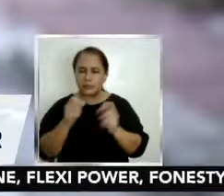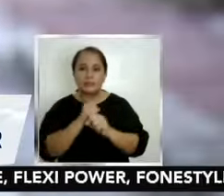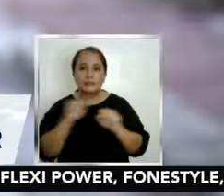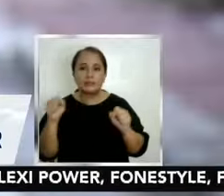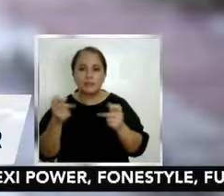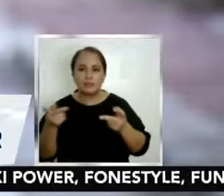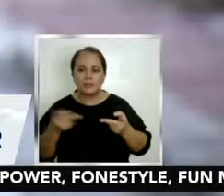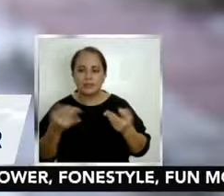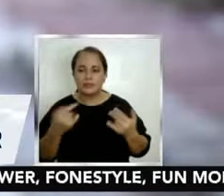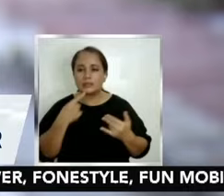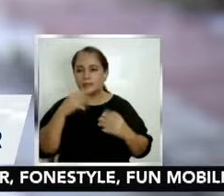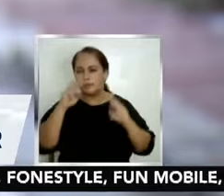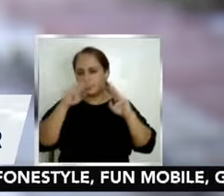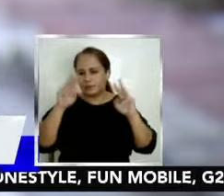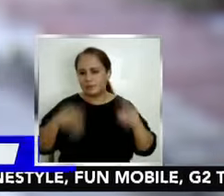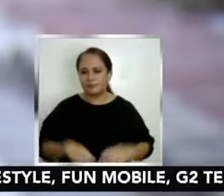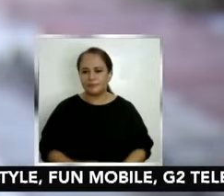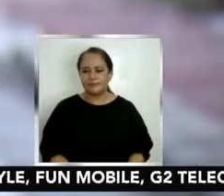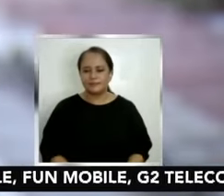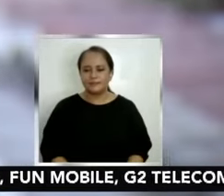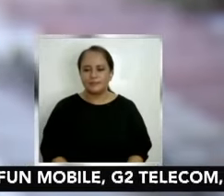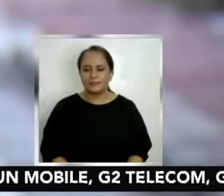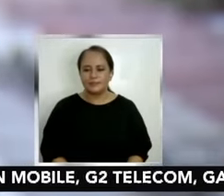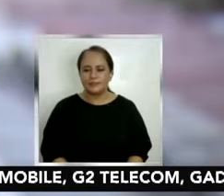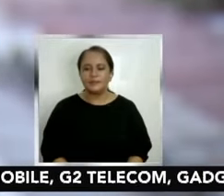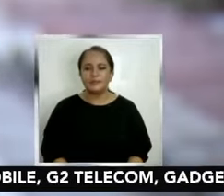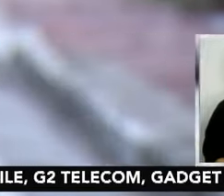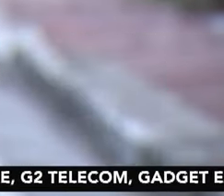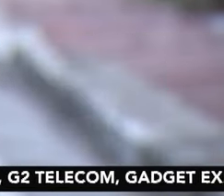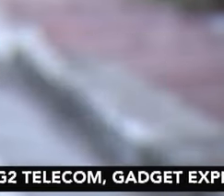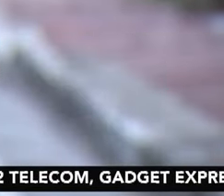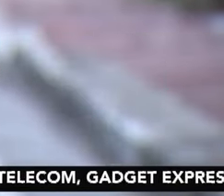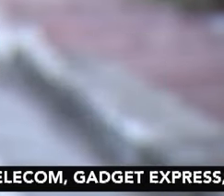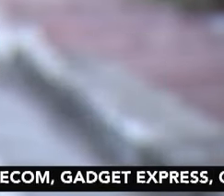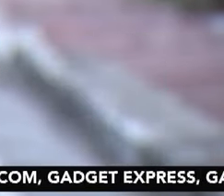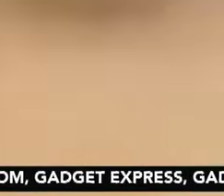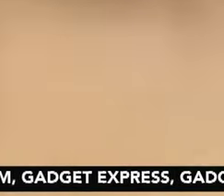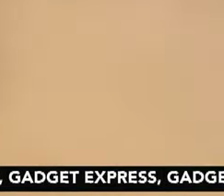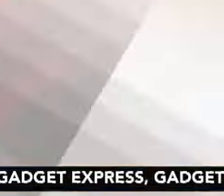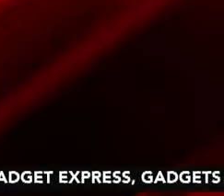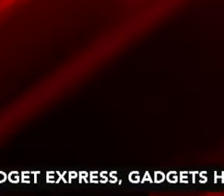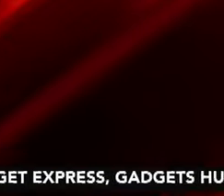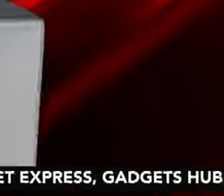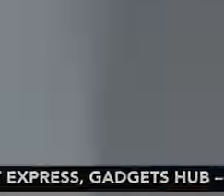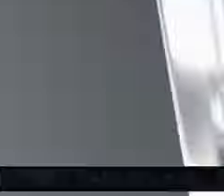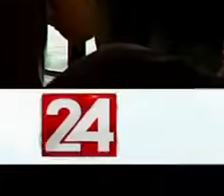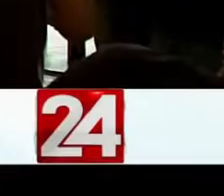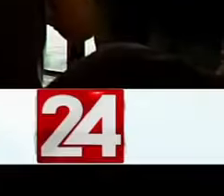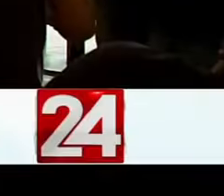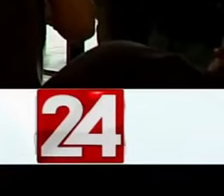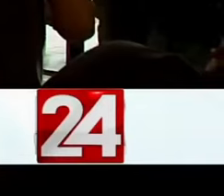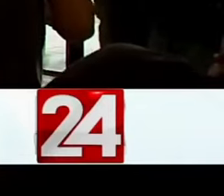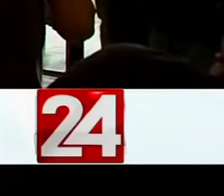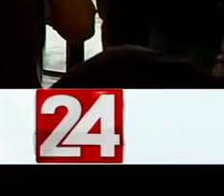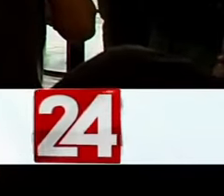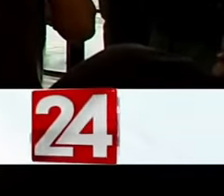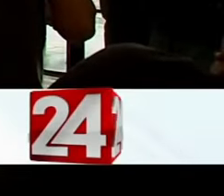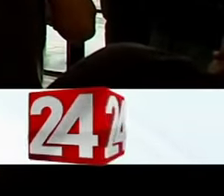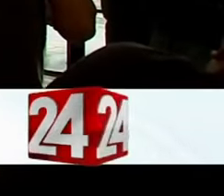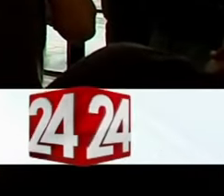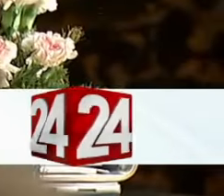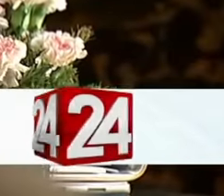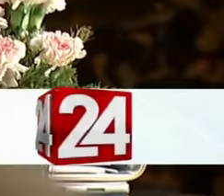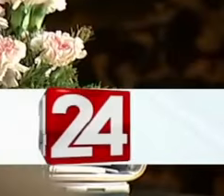Malacanang. Para sa GMA Integrated News, Mariz Umali Nakatutok, 24 oras. Up next,